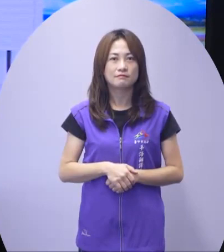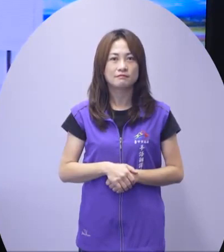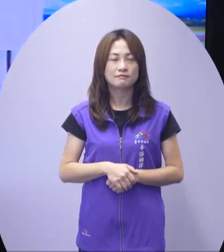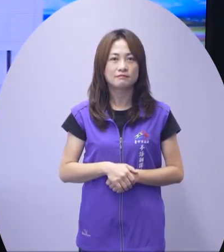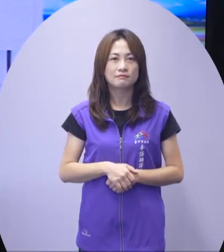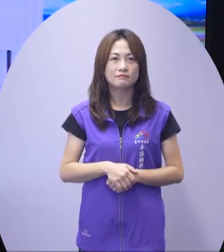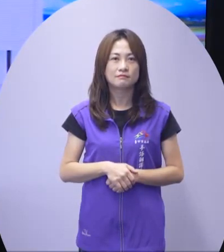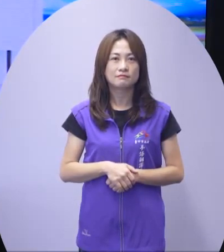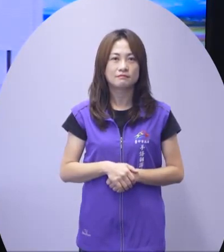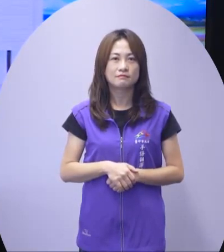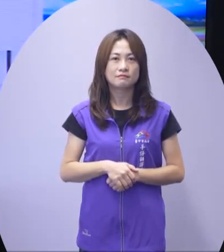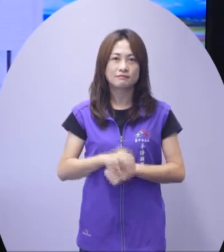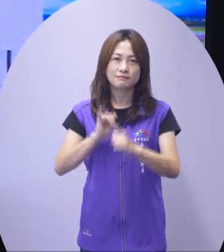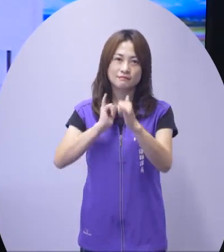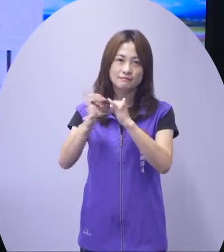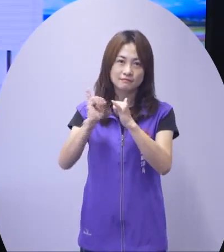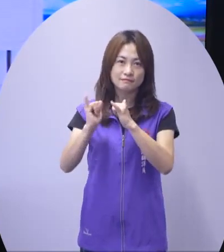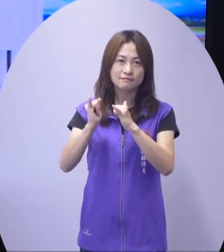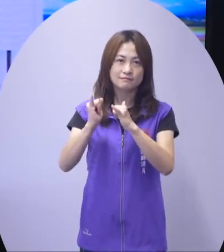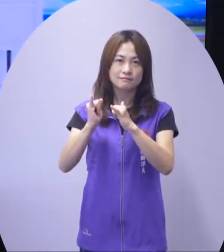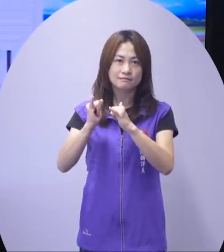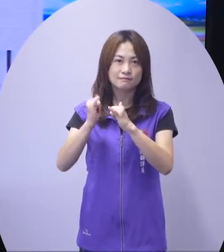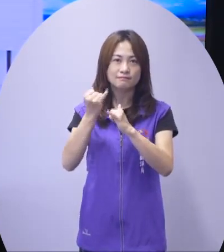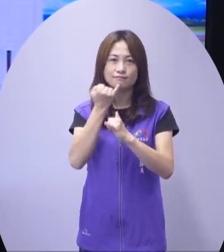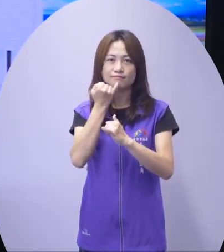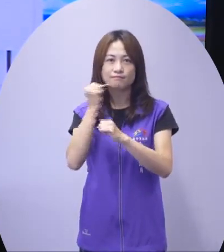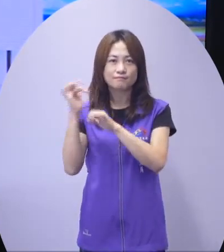的民众呢到花海